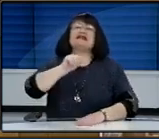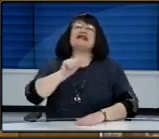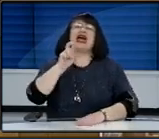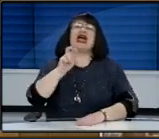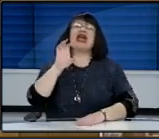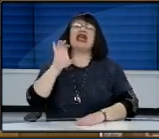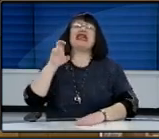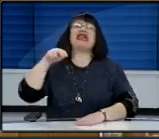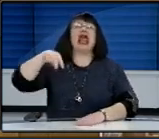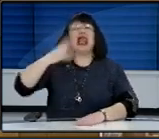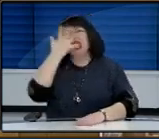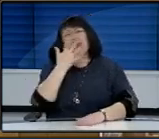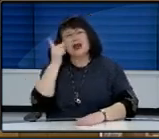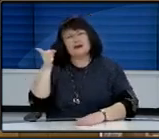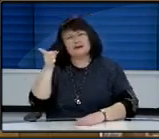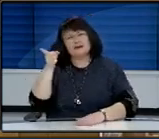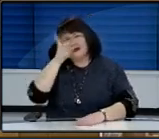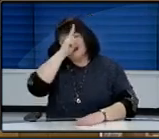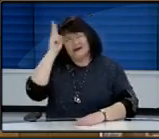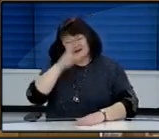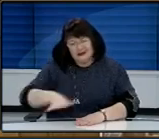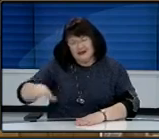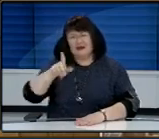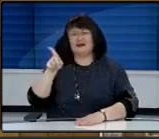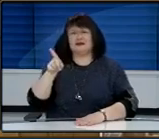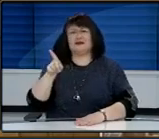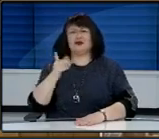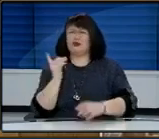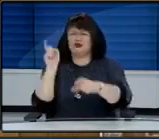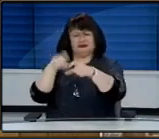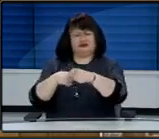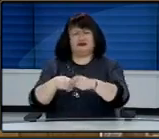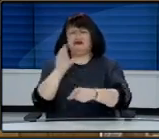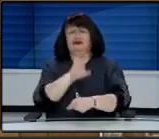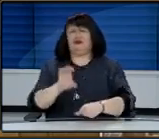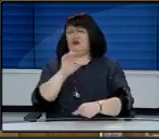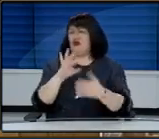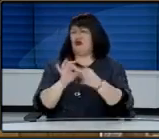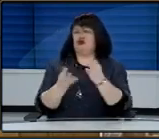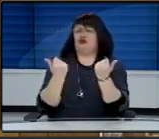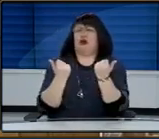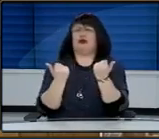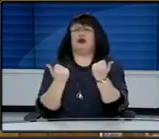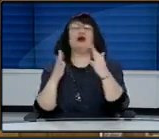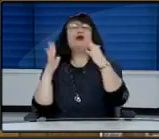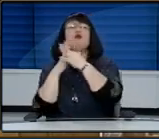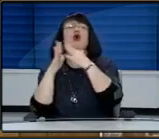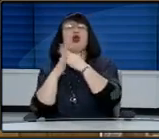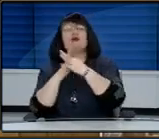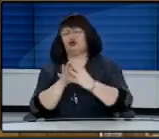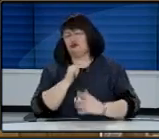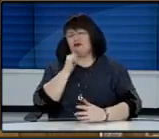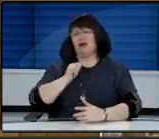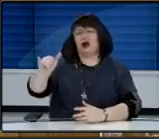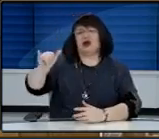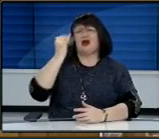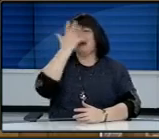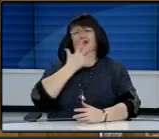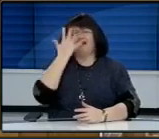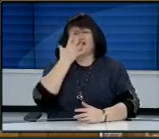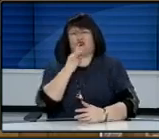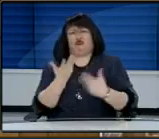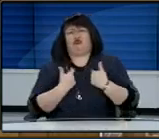τώρα, εκτός των διεθνών οργανισμών στους οποίους ανήκει η χώρα. Σε πολέμους όπου η κατάσταση επιδεινώνεται όλο